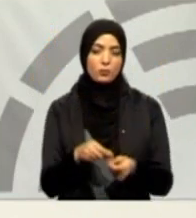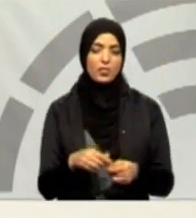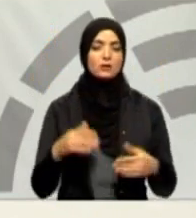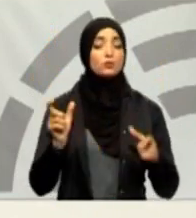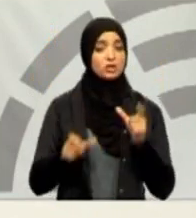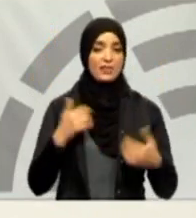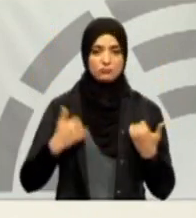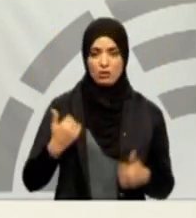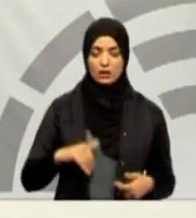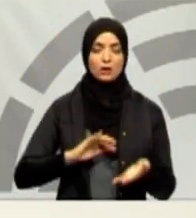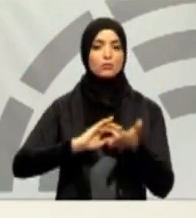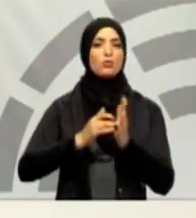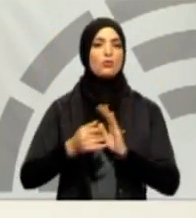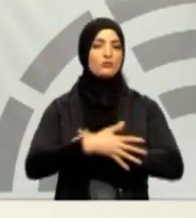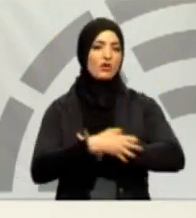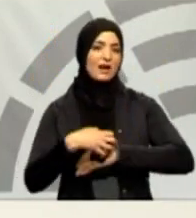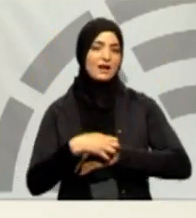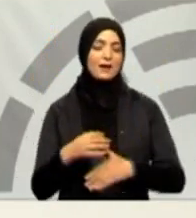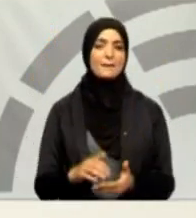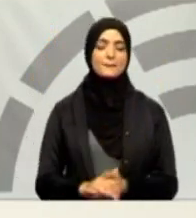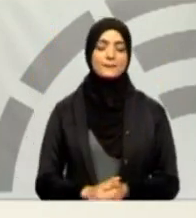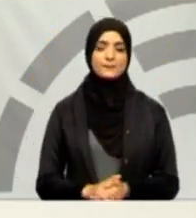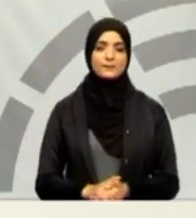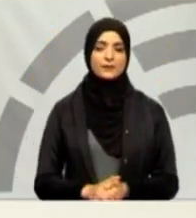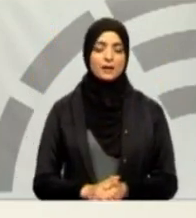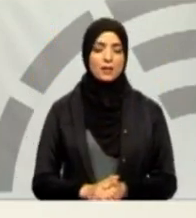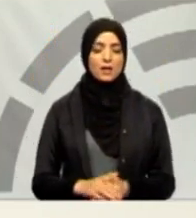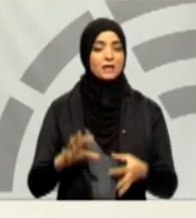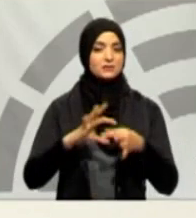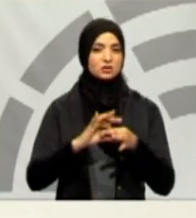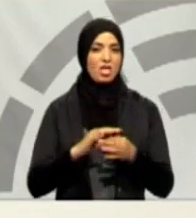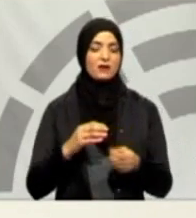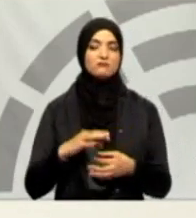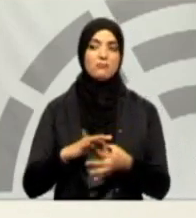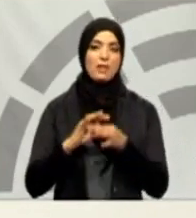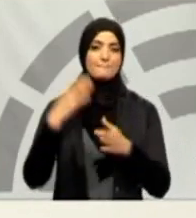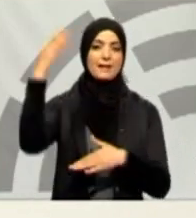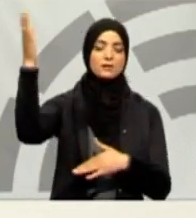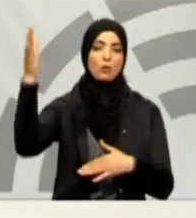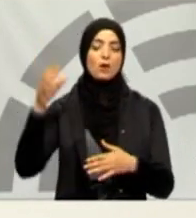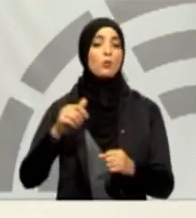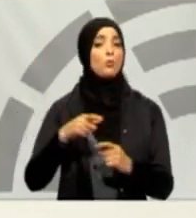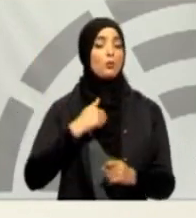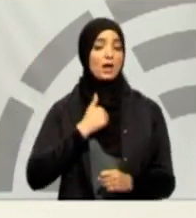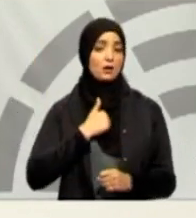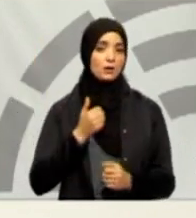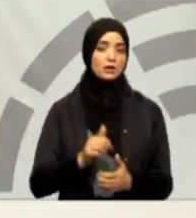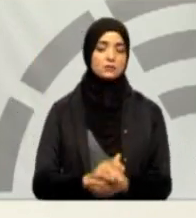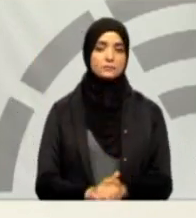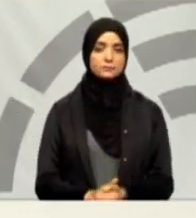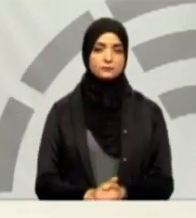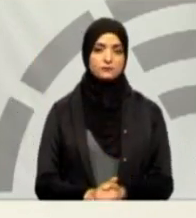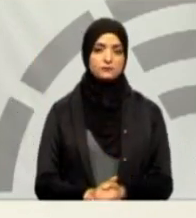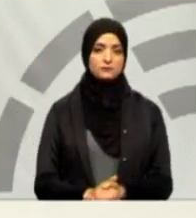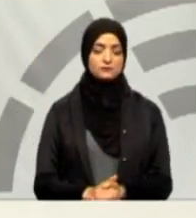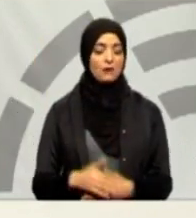الاحتياجات الخصوصيه الاهتمام اللازم بضروره تفعيل الشراكه بين الدوله وبين الدوله والقطاع الخاص